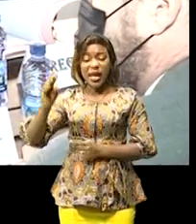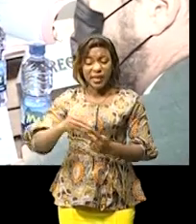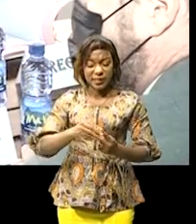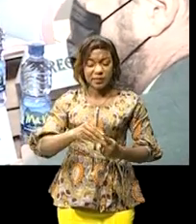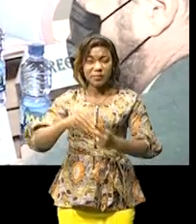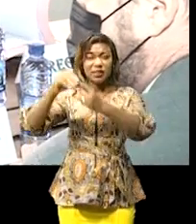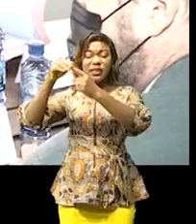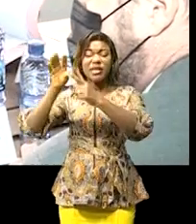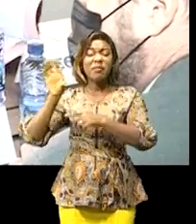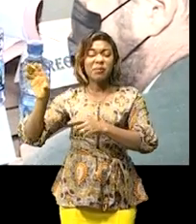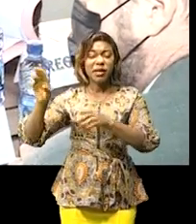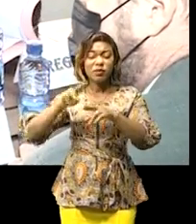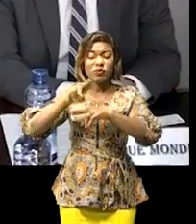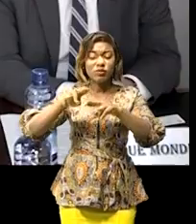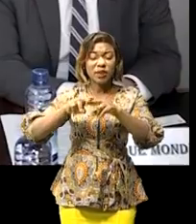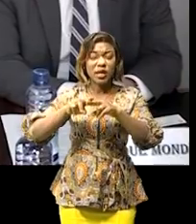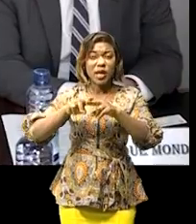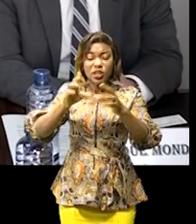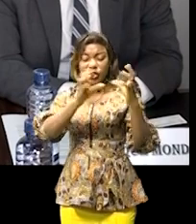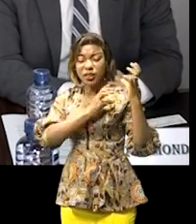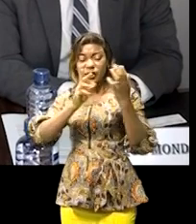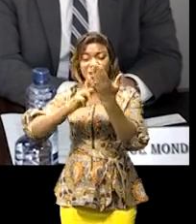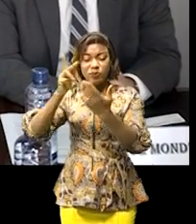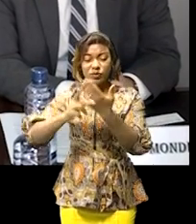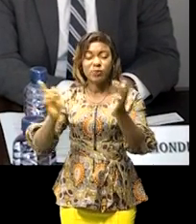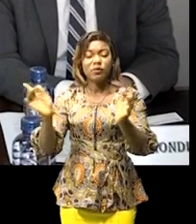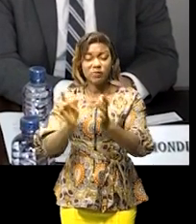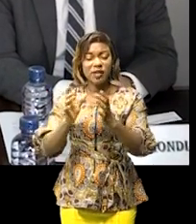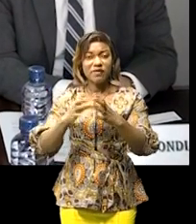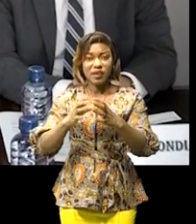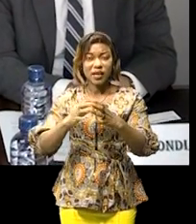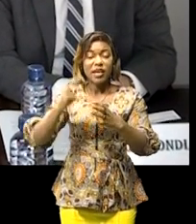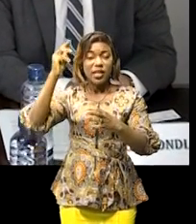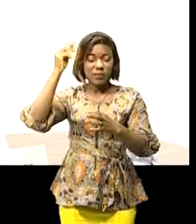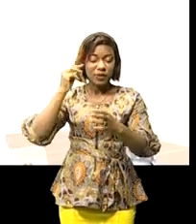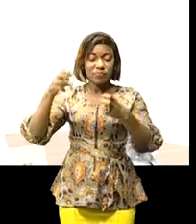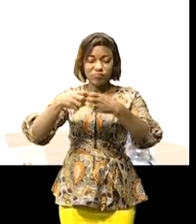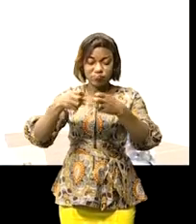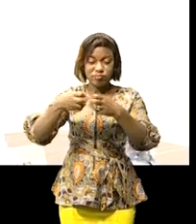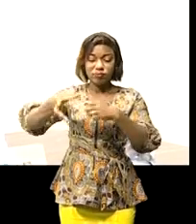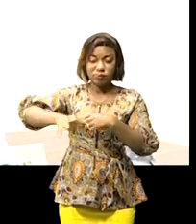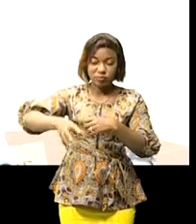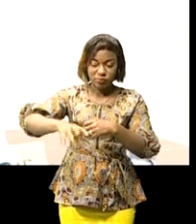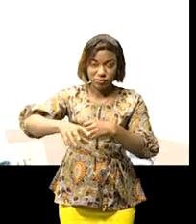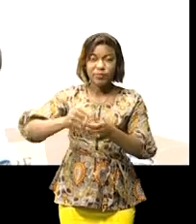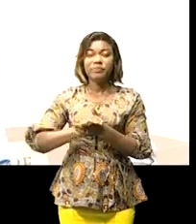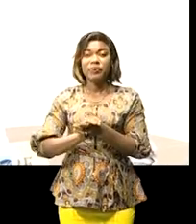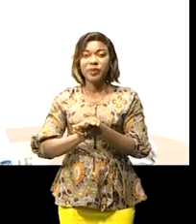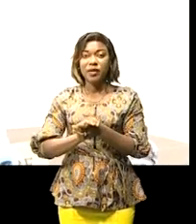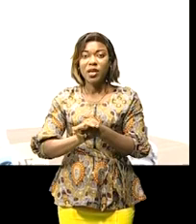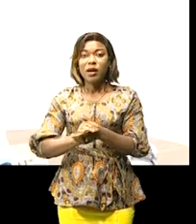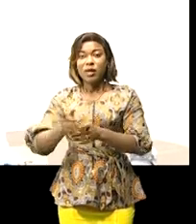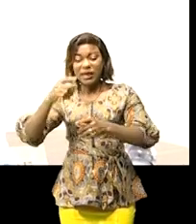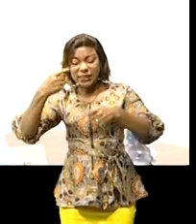développement de la Banque mondiale chargé de ce projet a rencontré le ministre des Ressources hydrauliques et électricité, Olivier Mouenze-Moukalenk,